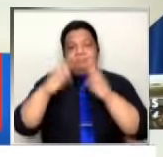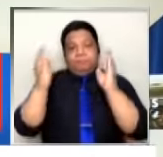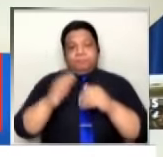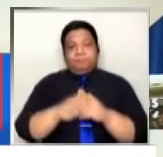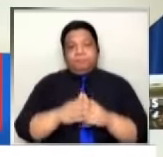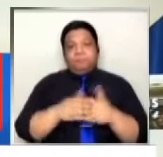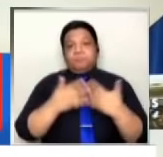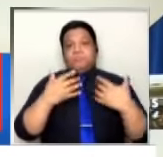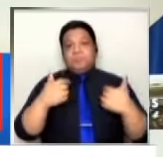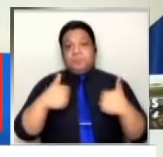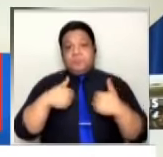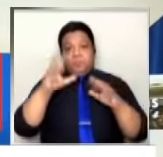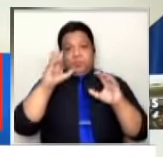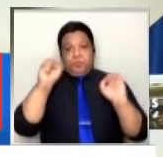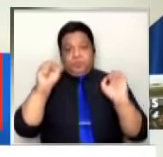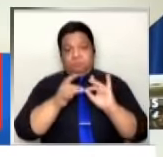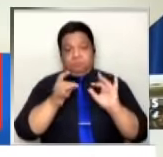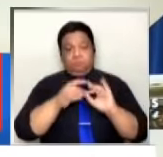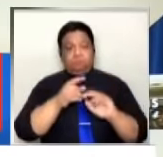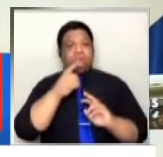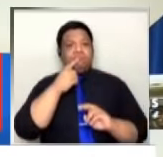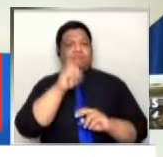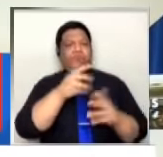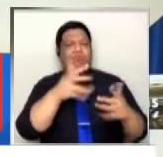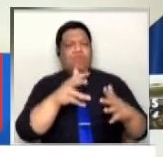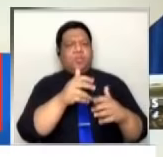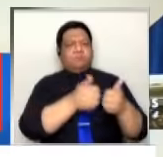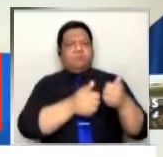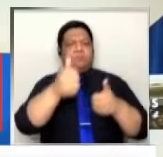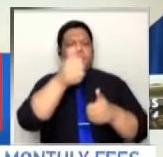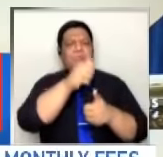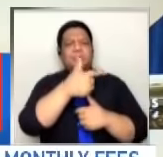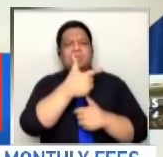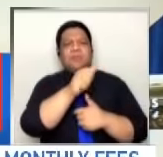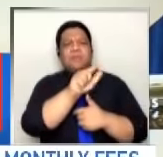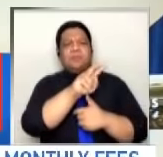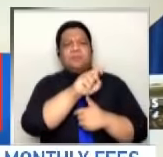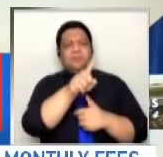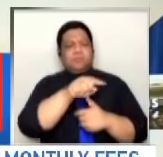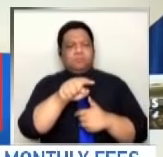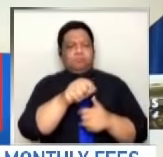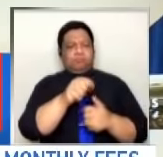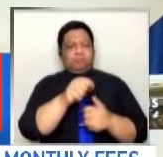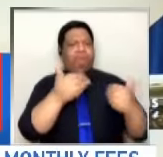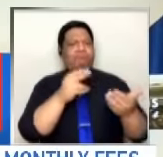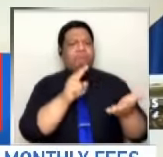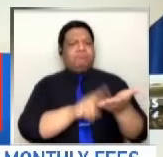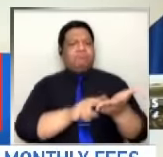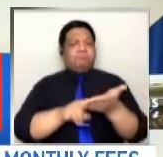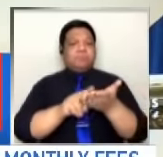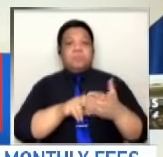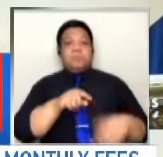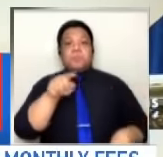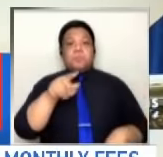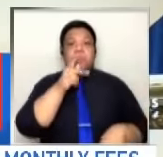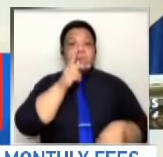would allow the private sector to import at will.